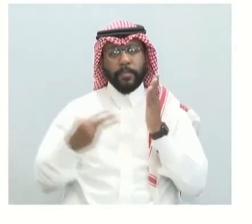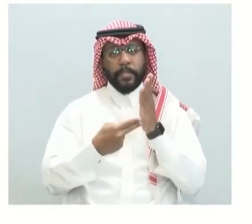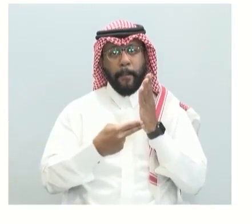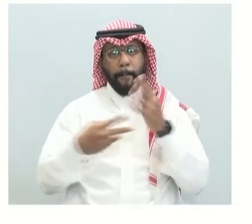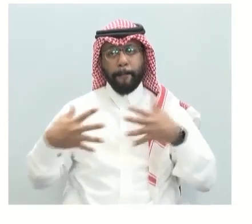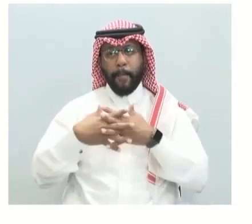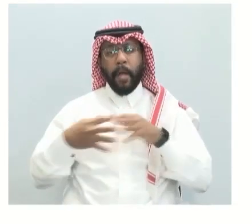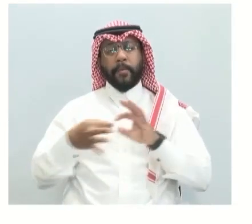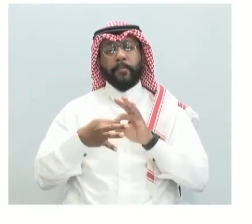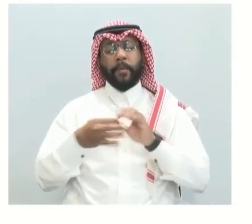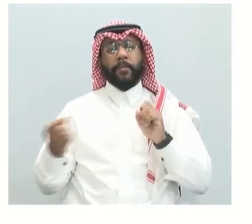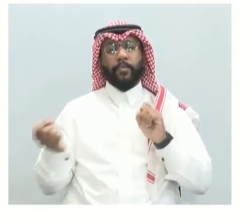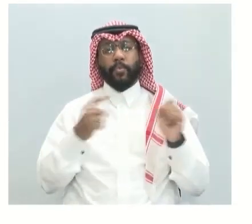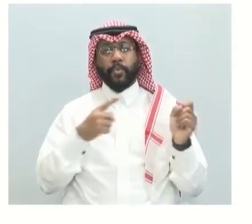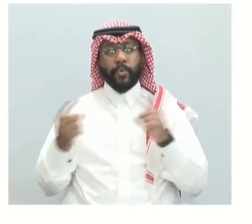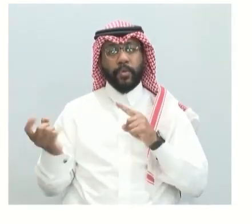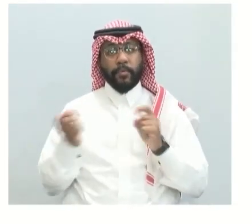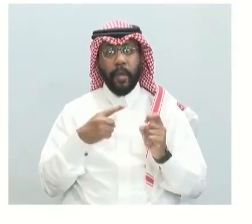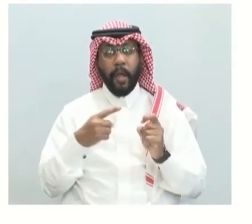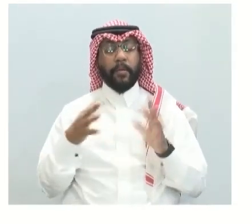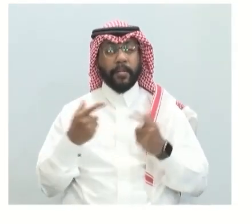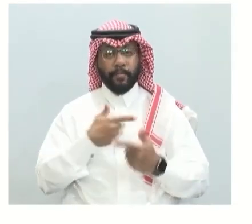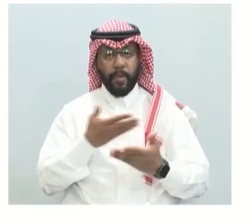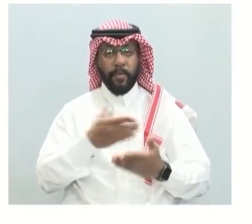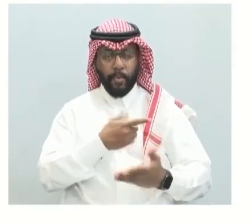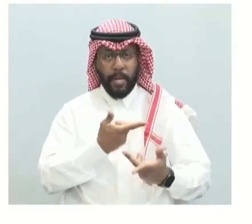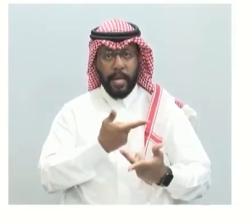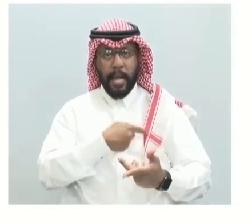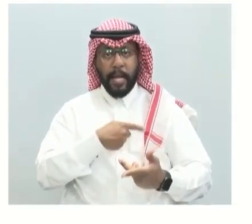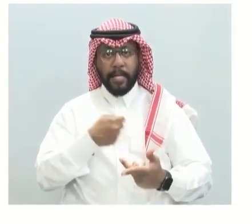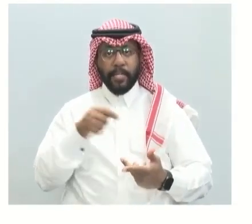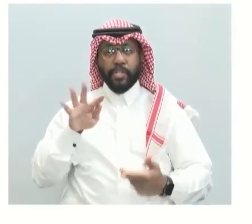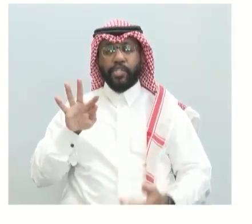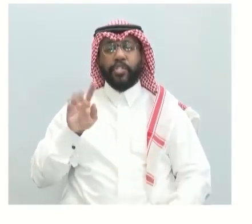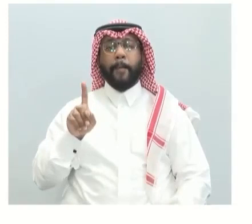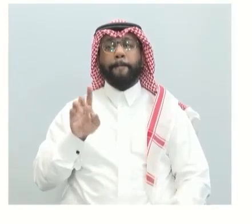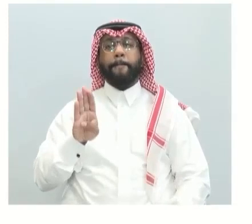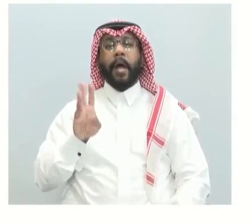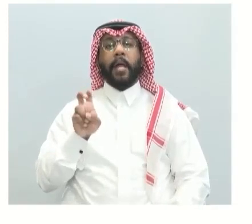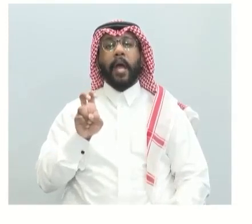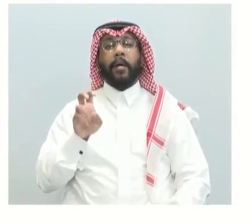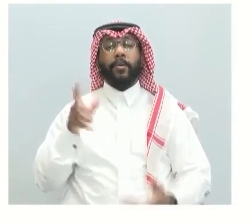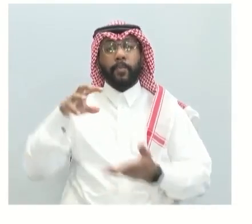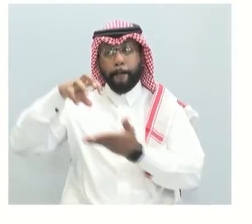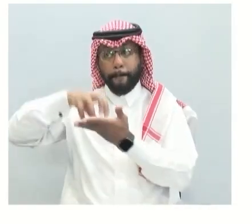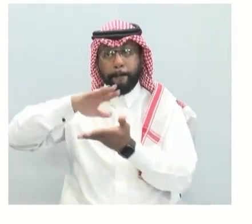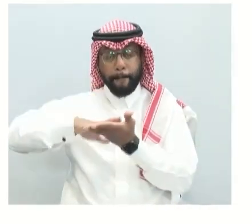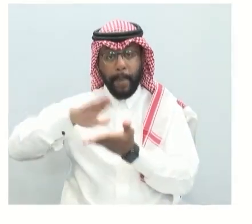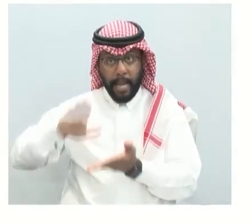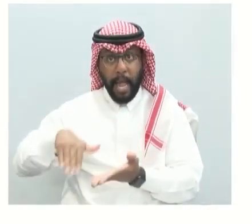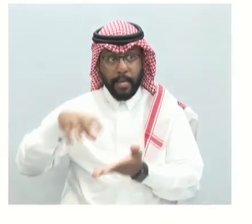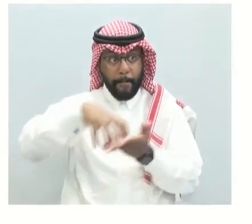حاسب مع بعضهما البعض فنحصل على شبكه حاسب طبعا هناك نوعان من الشبكات تعتمد على موقع الحاسب